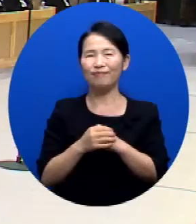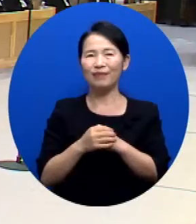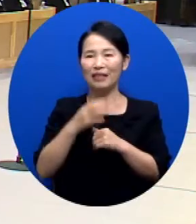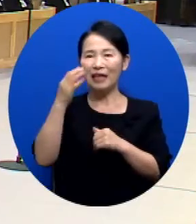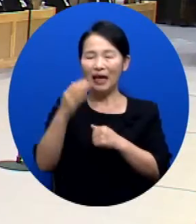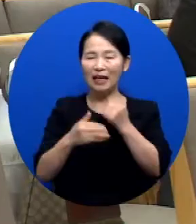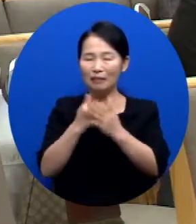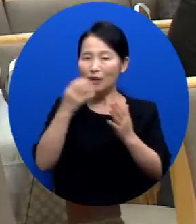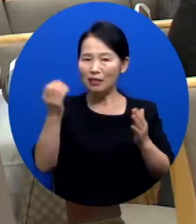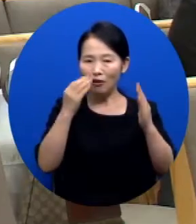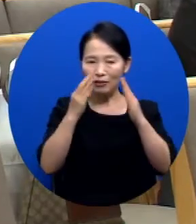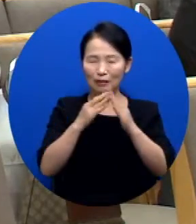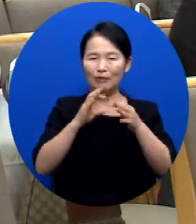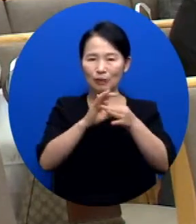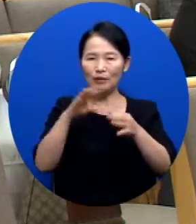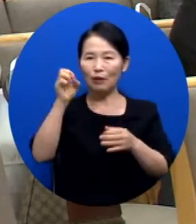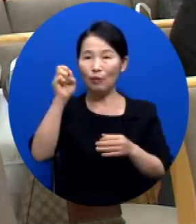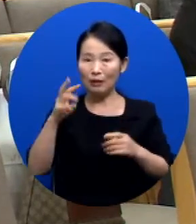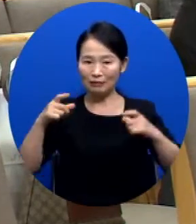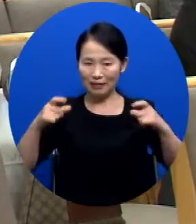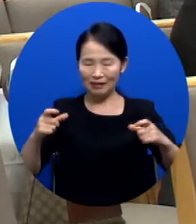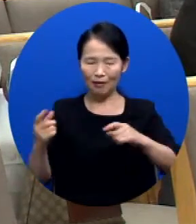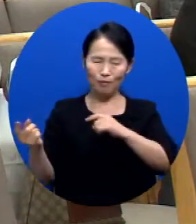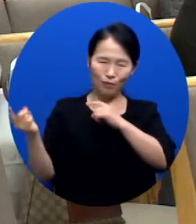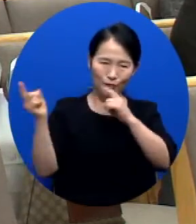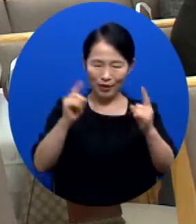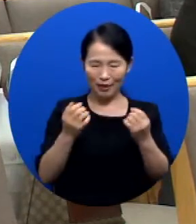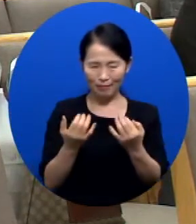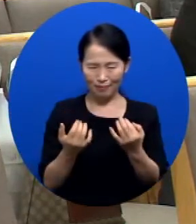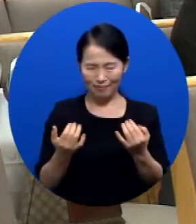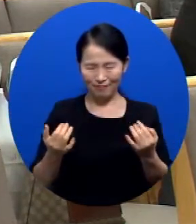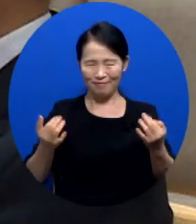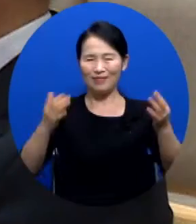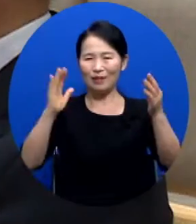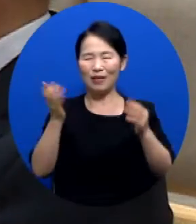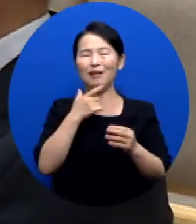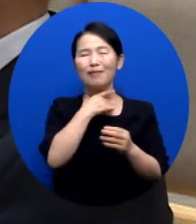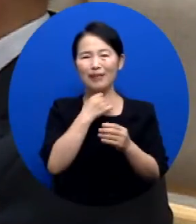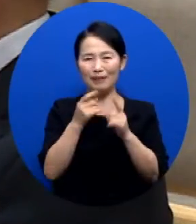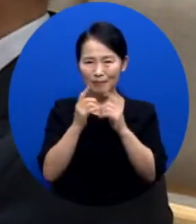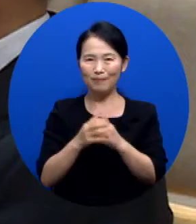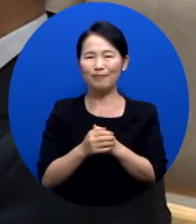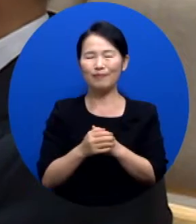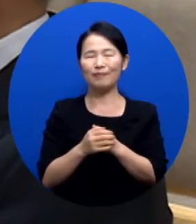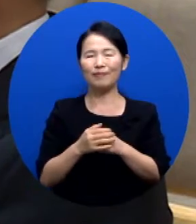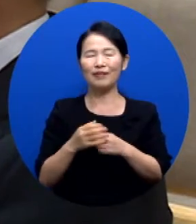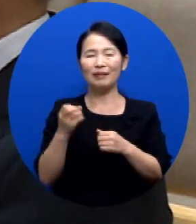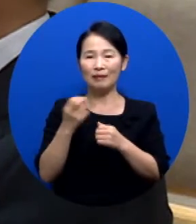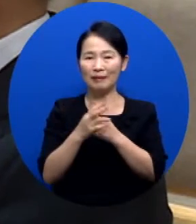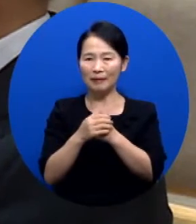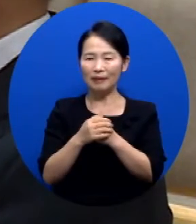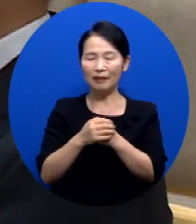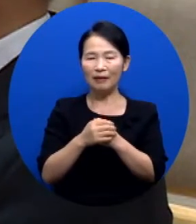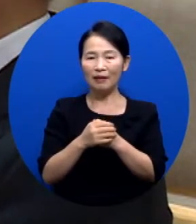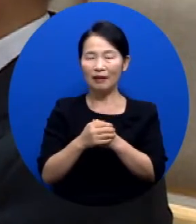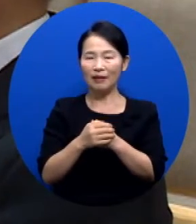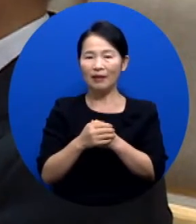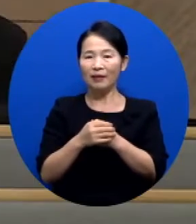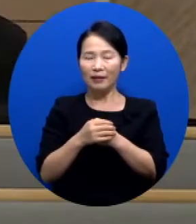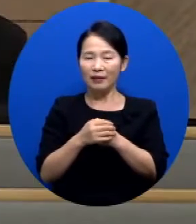성전을 통해 광주지역 부흥의 불씨가 일어나길 바란다 고 전했습니다 한편 광주 동명 교배는